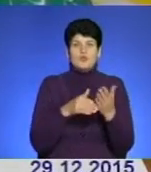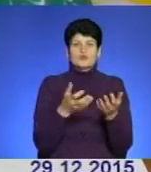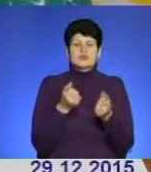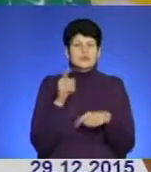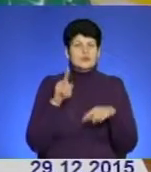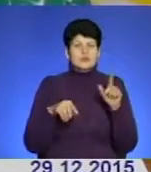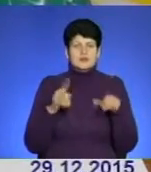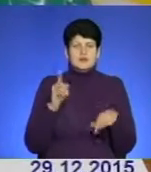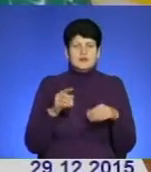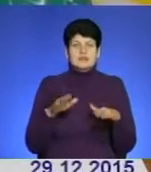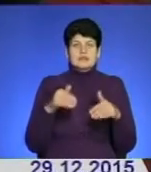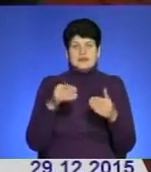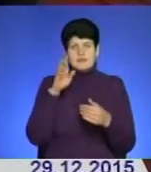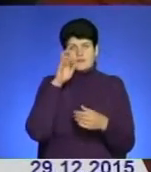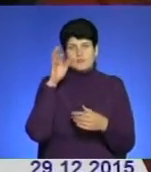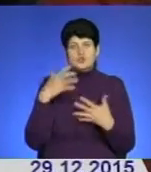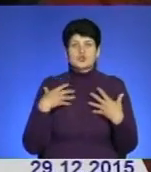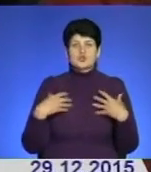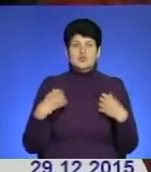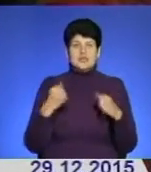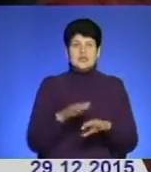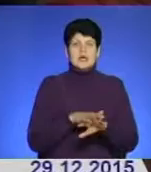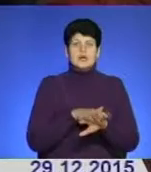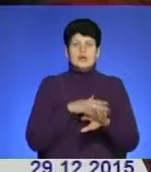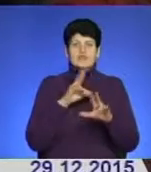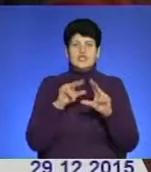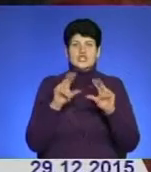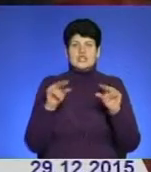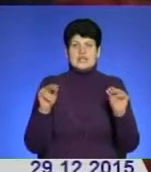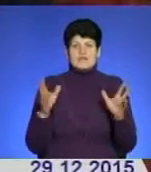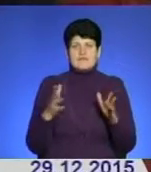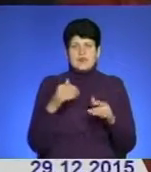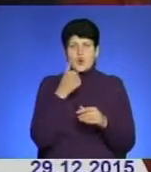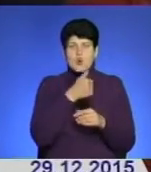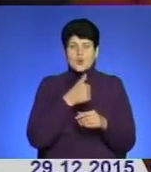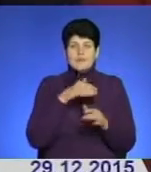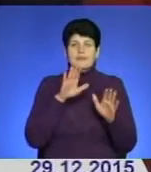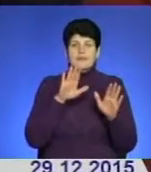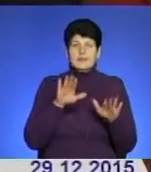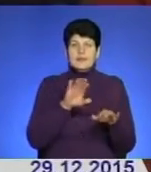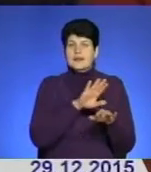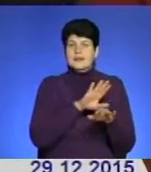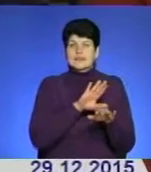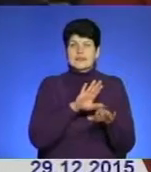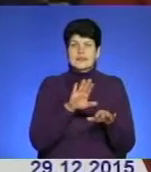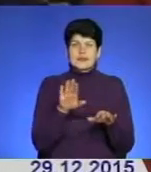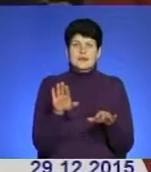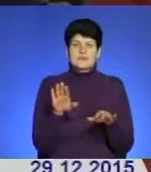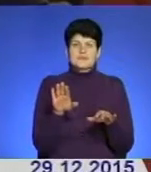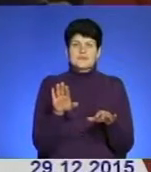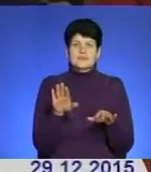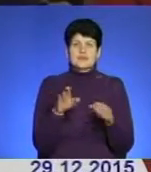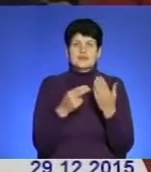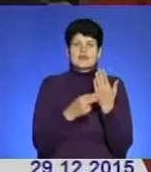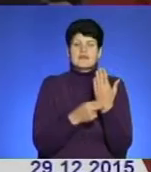рідко. Дай вам, Боже, здоров'я на довгі і щасливі роки. І нехай не обмінює,